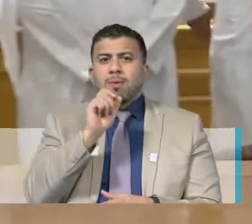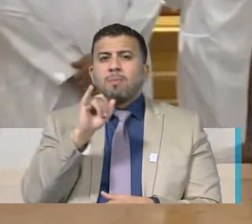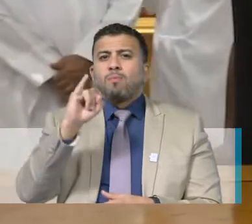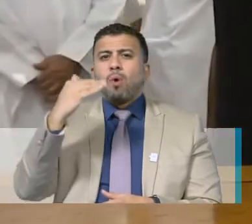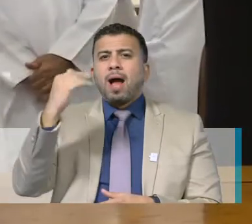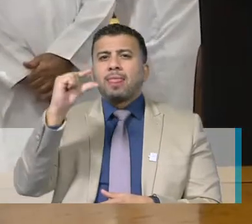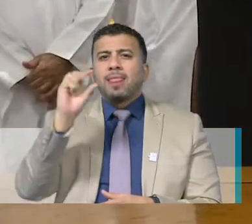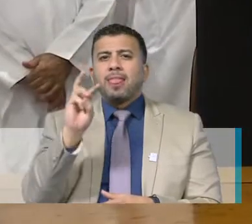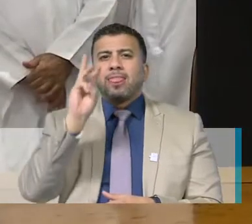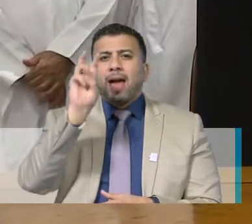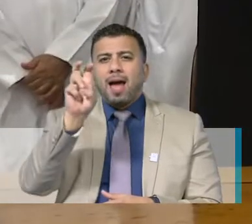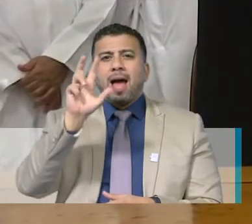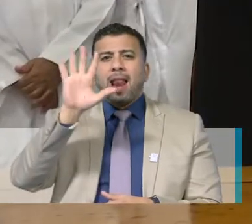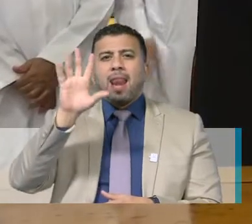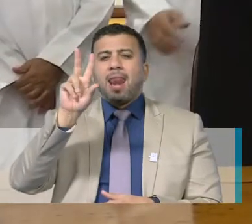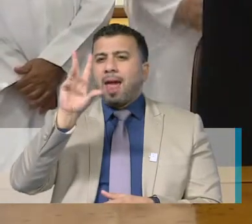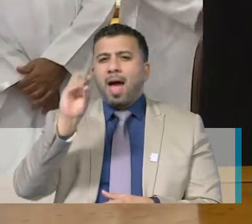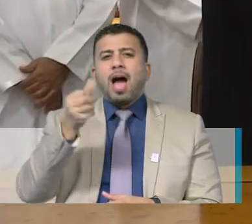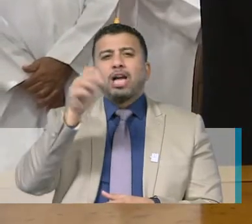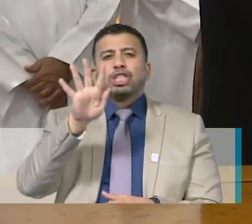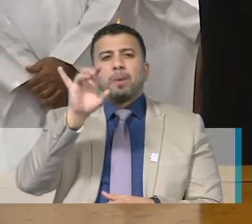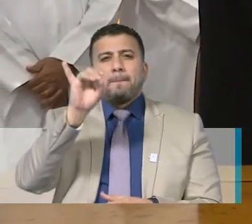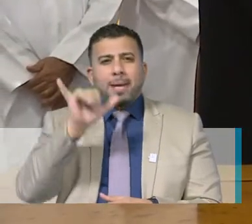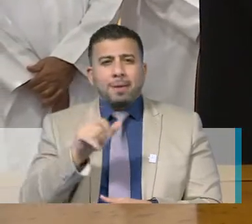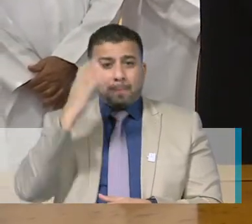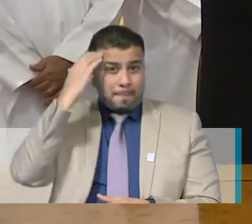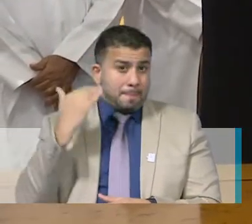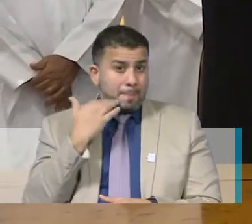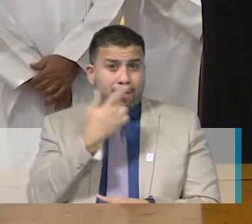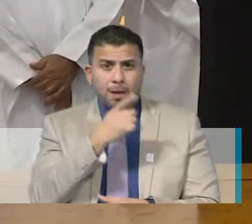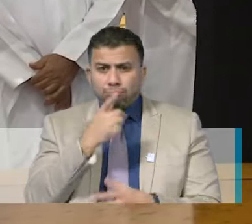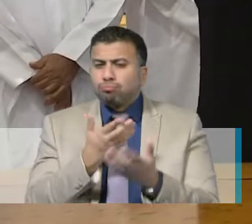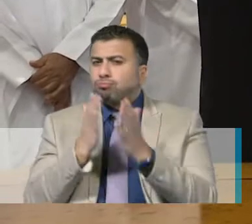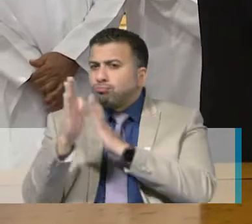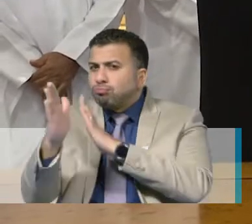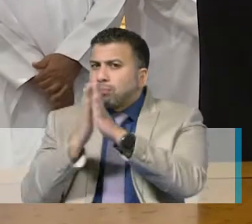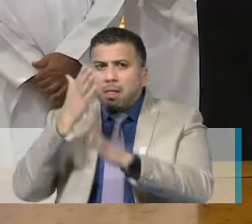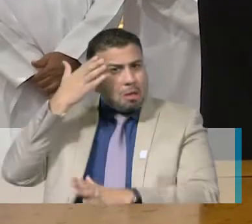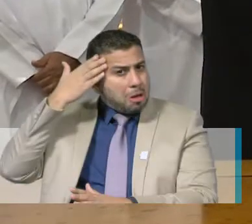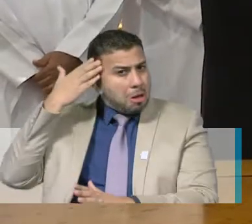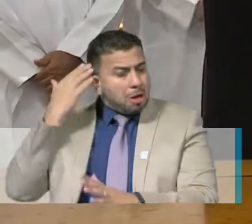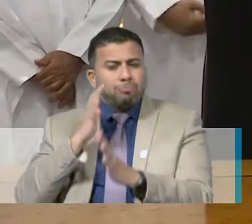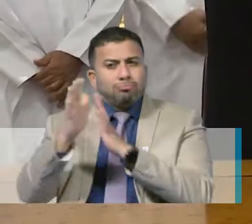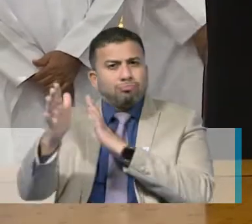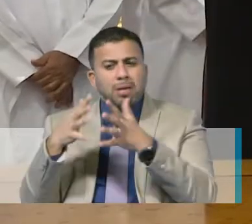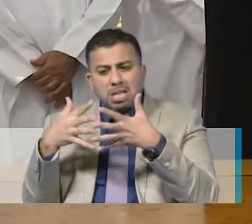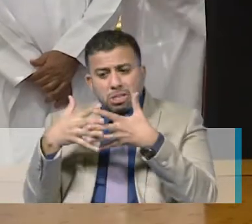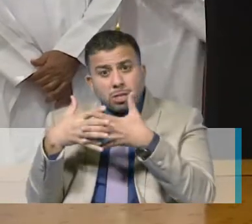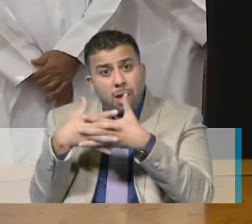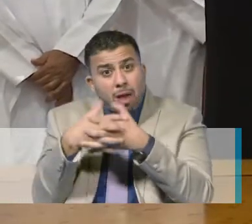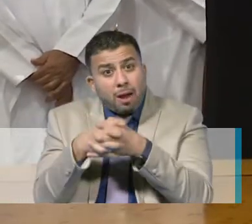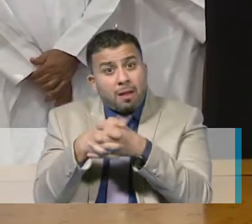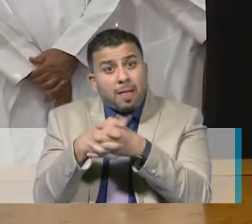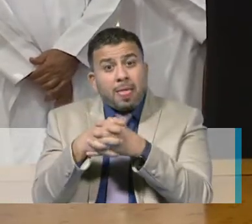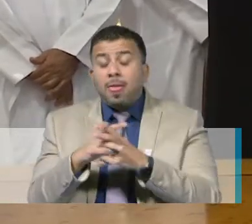الهاشمي، تتعلق بالتعاون المشترك وتبادل المعرفة والخبرات وتأسيس شراكة تسهم في